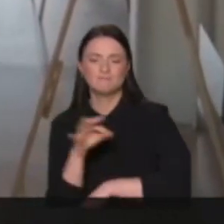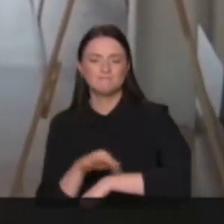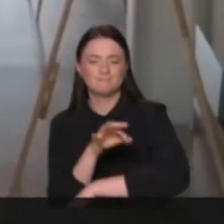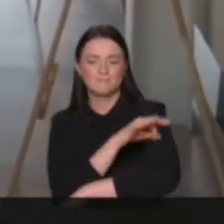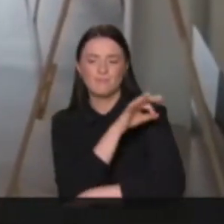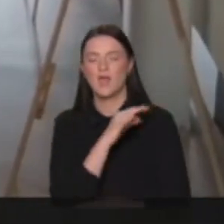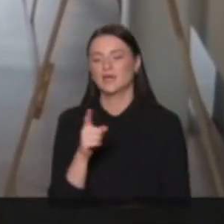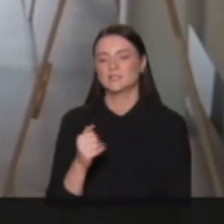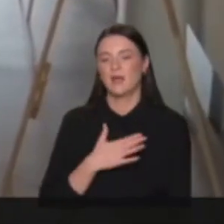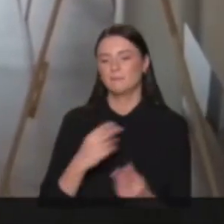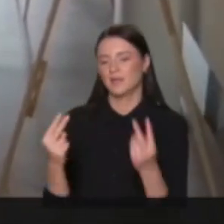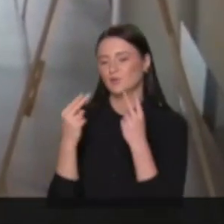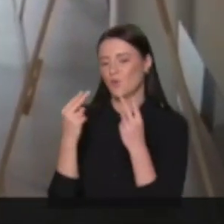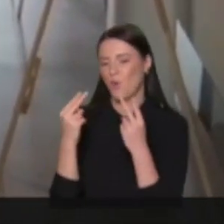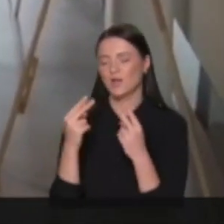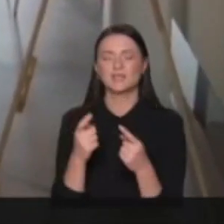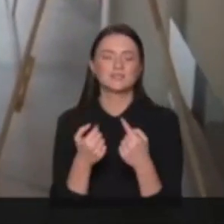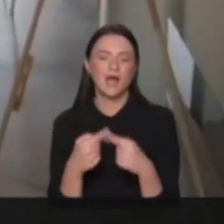за мій догляд,